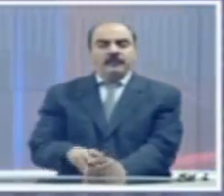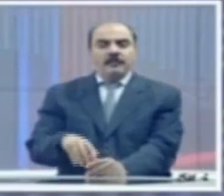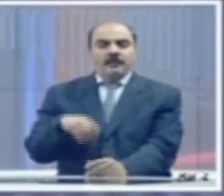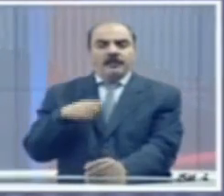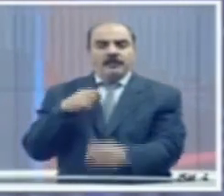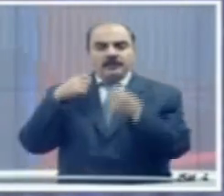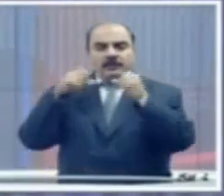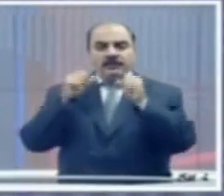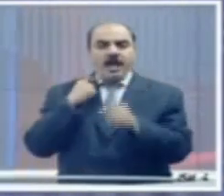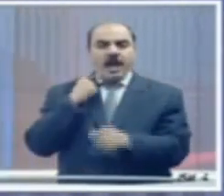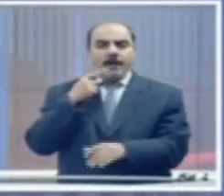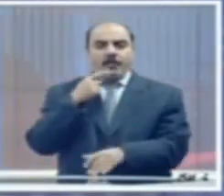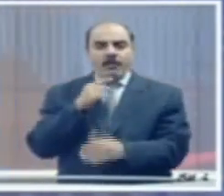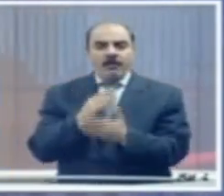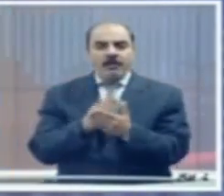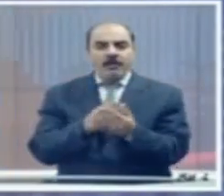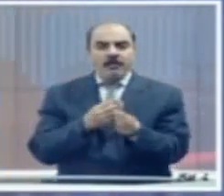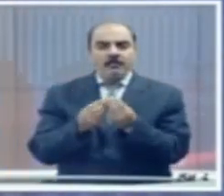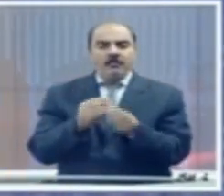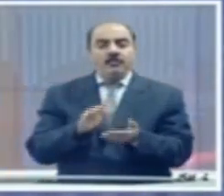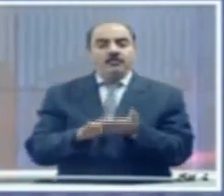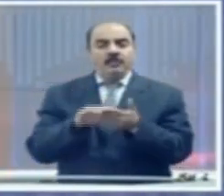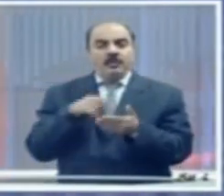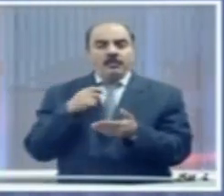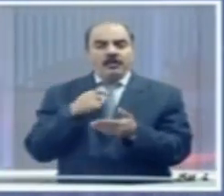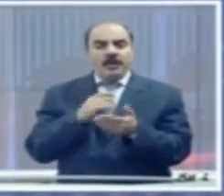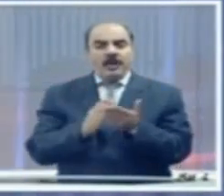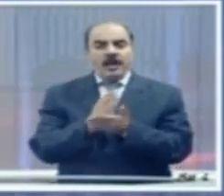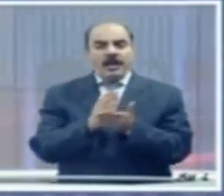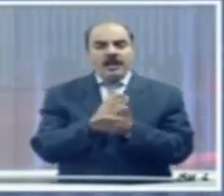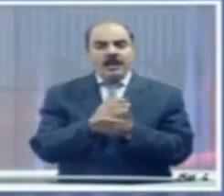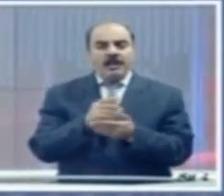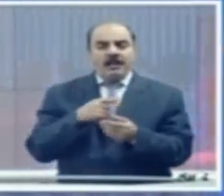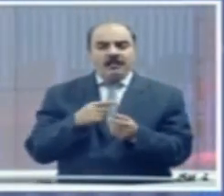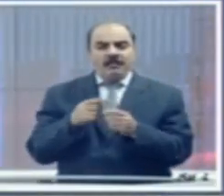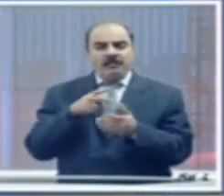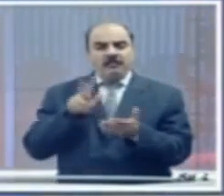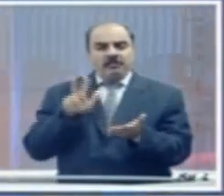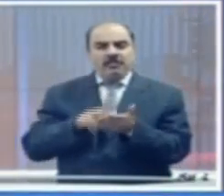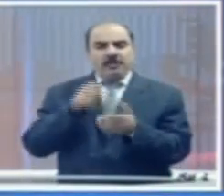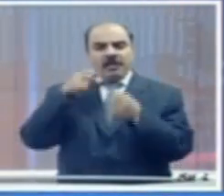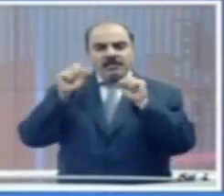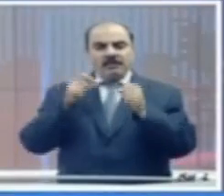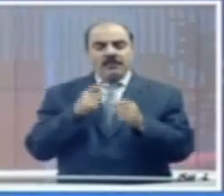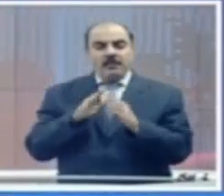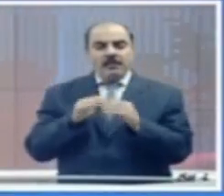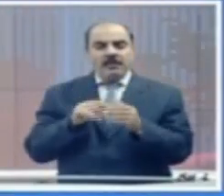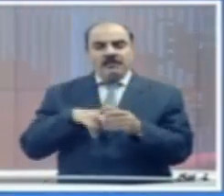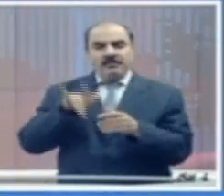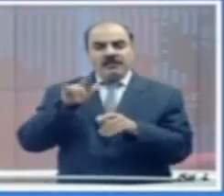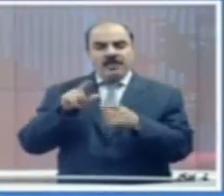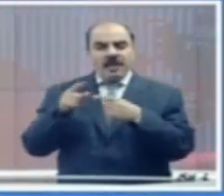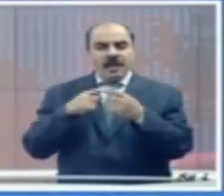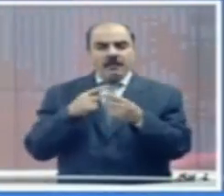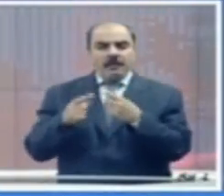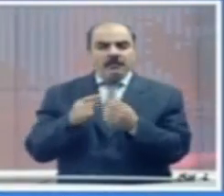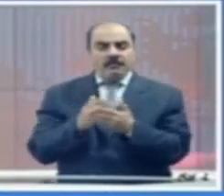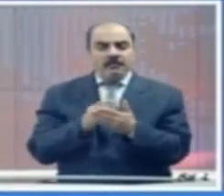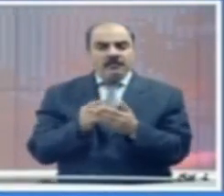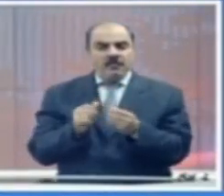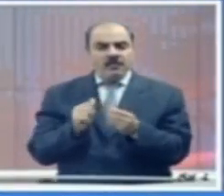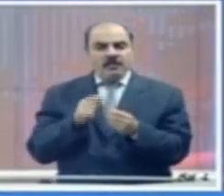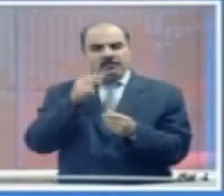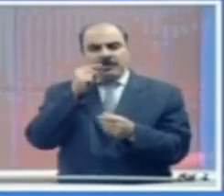صرح السفير عمرو محمود عباس مساعد وزير الخارجية للشؤون القنصلية والمصريين في الخارج بأنه